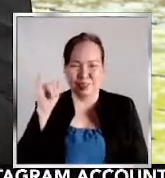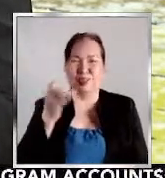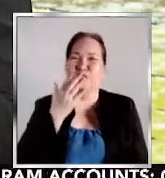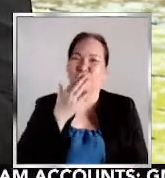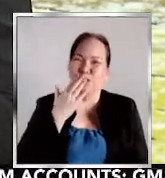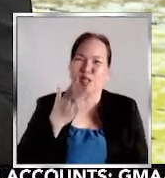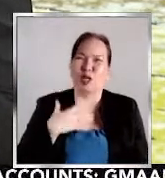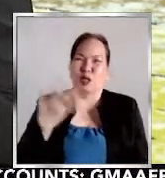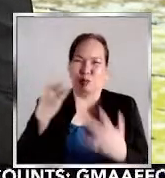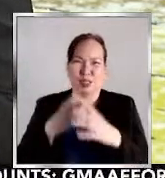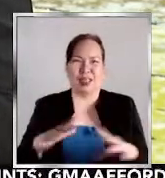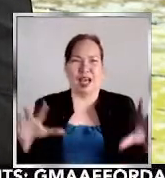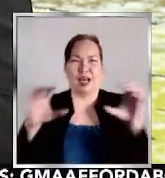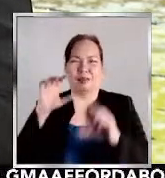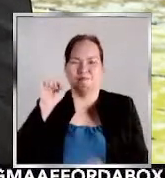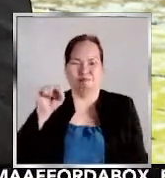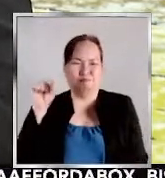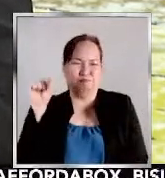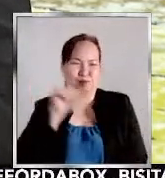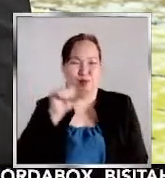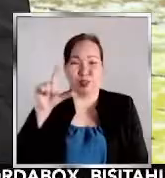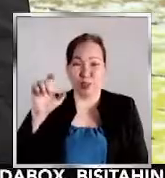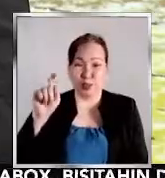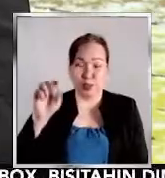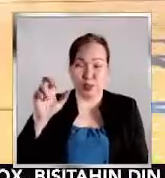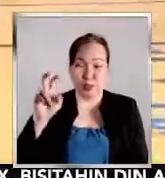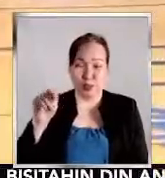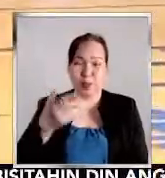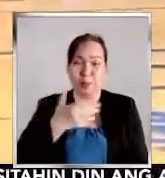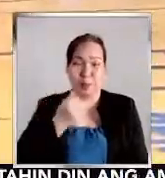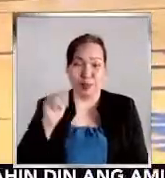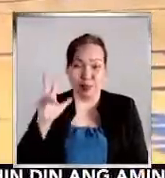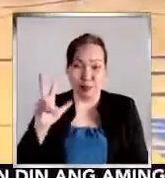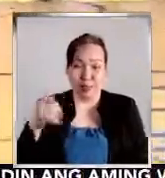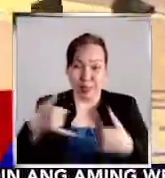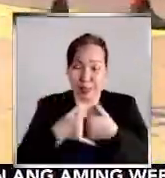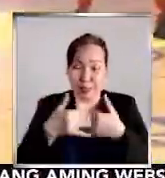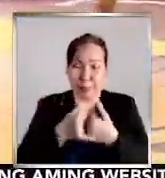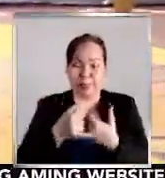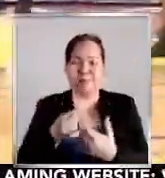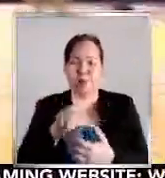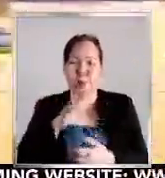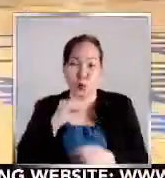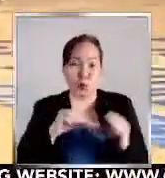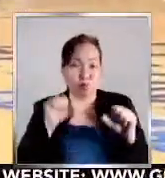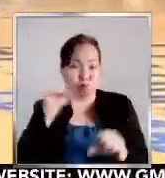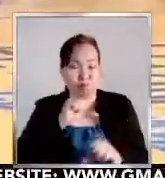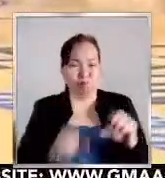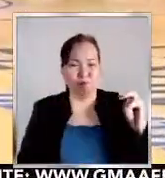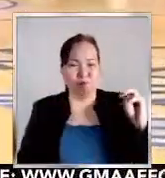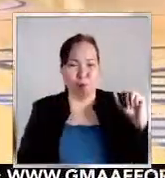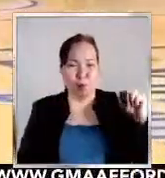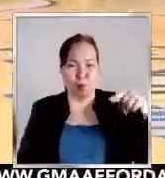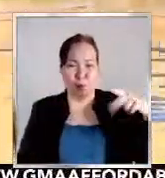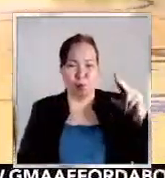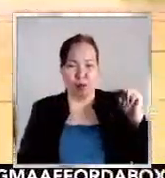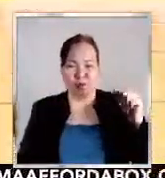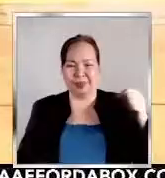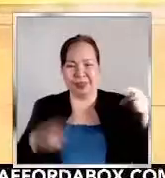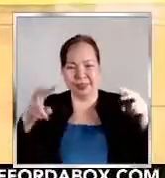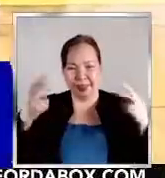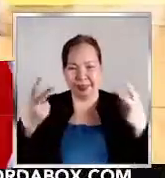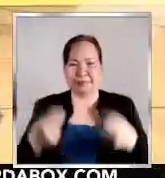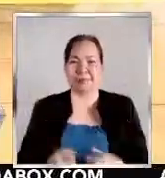ng Letran Knights ang best of 3 series matapos talunin ng Mapua Cardinals sa Game 2. Ibig sabihin nga po, gaya ng inyong nabanggit, champion